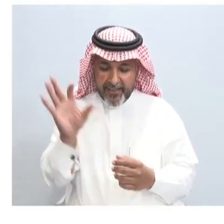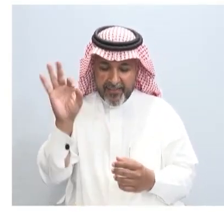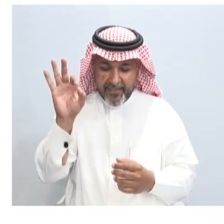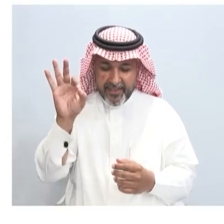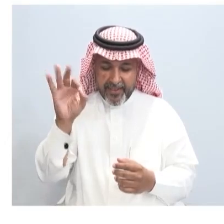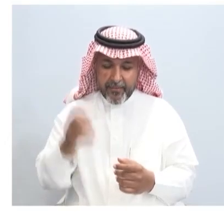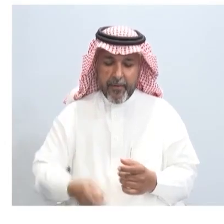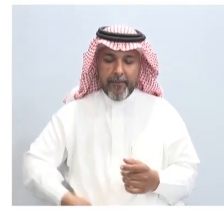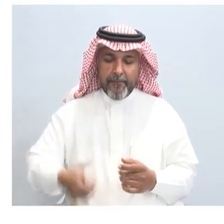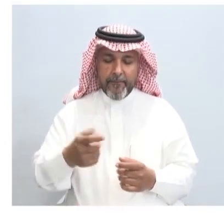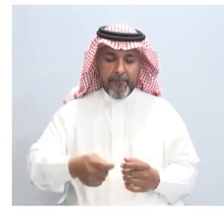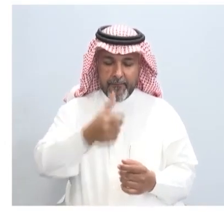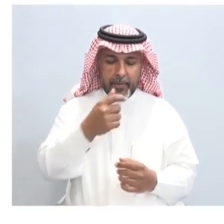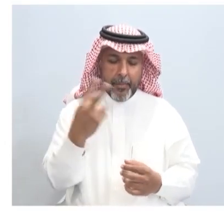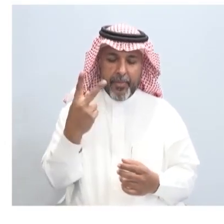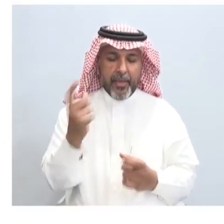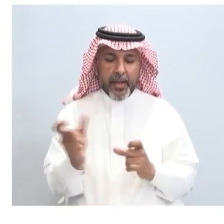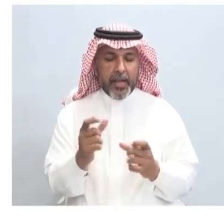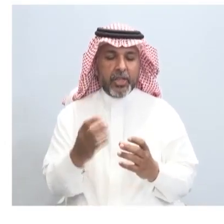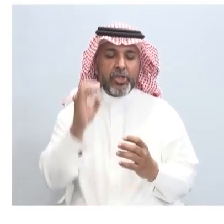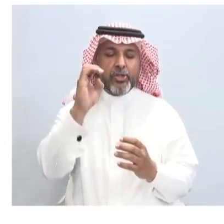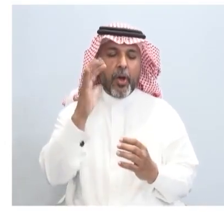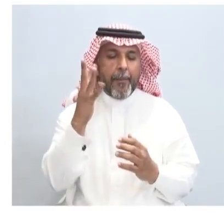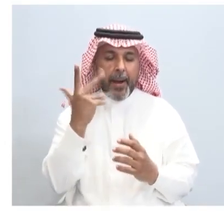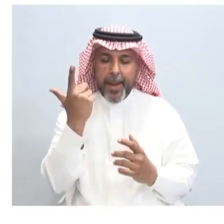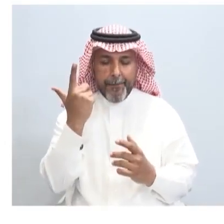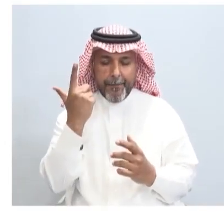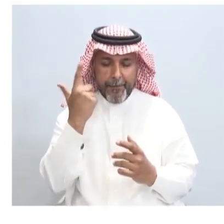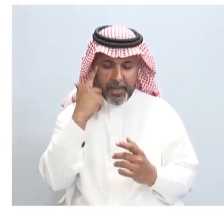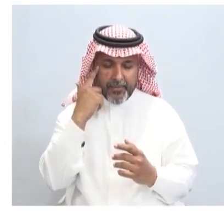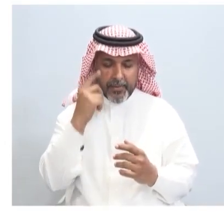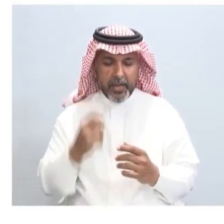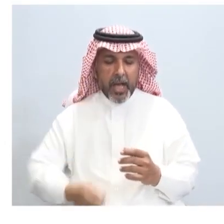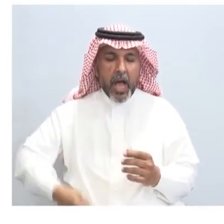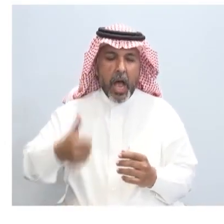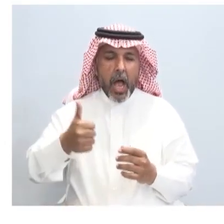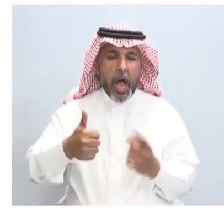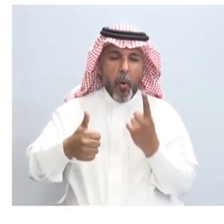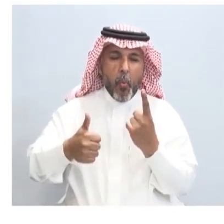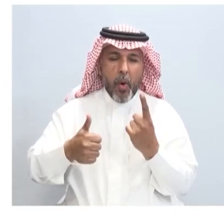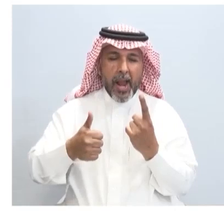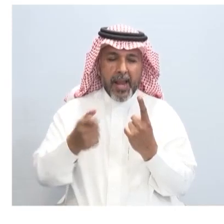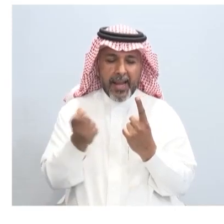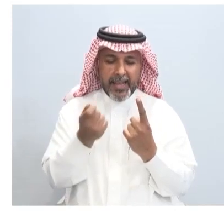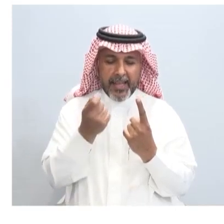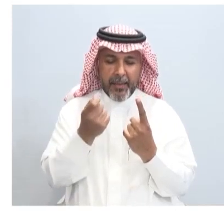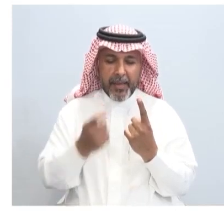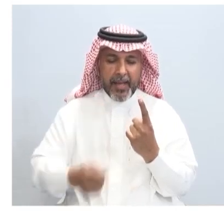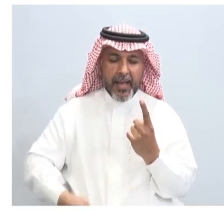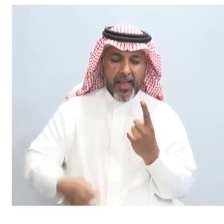والجدول والرسم الشجري القائمه المنظمه والجدول يعني شبيه بس يعني جدول تحط خطوط يعني تفصل